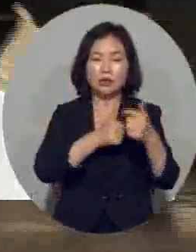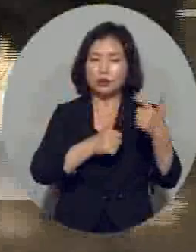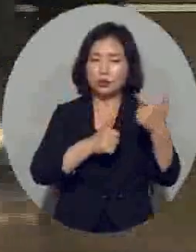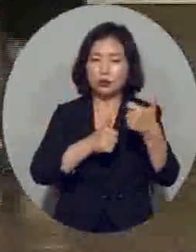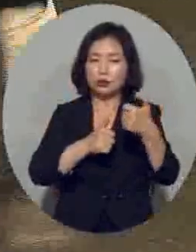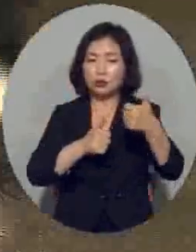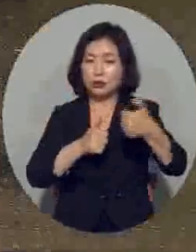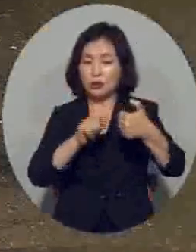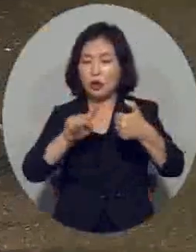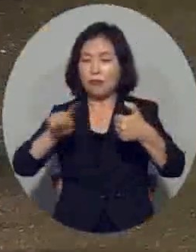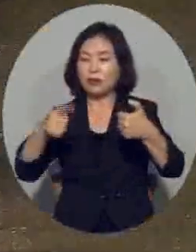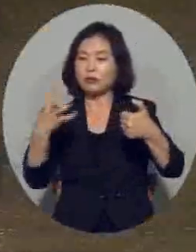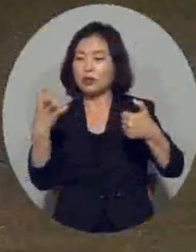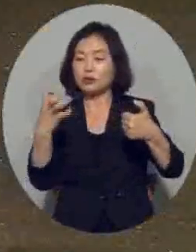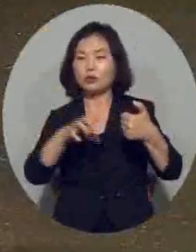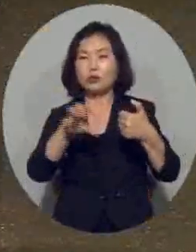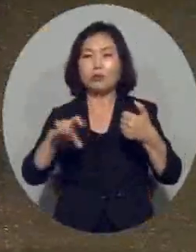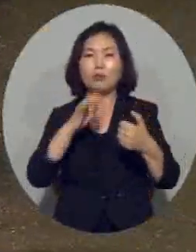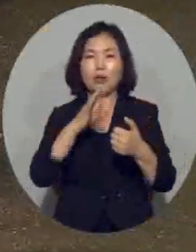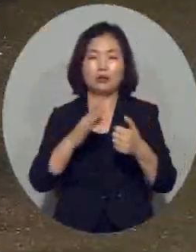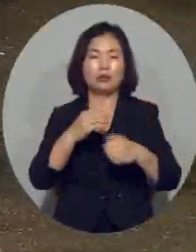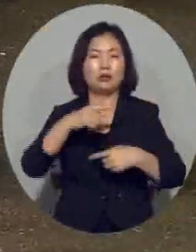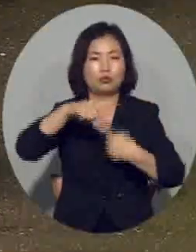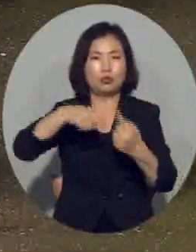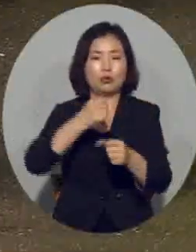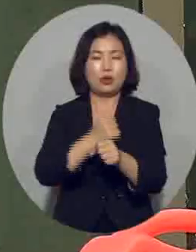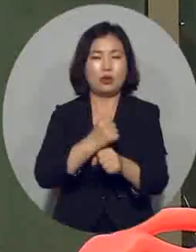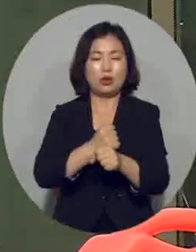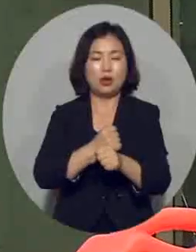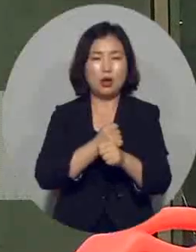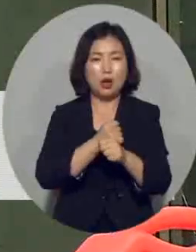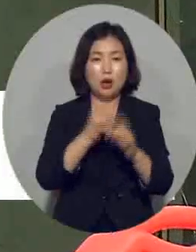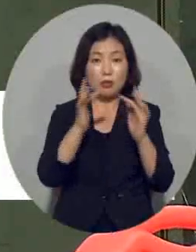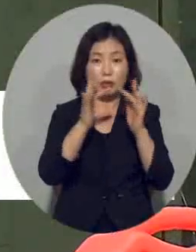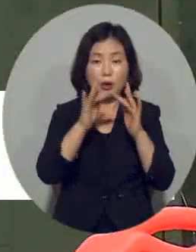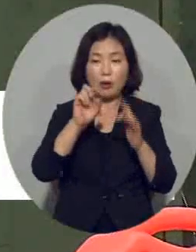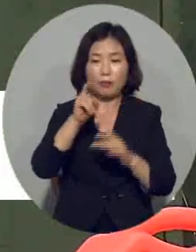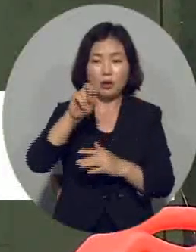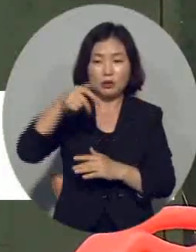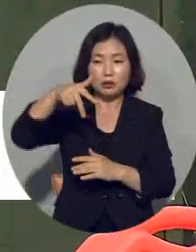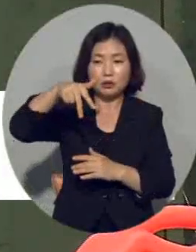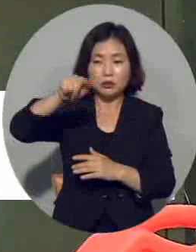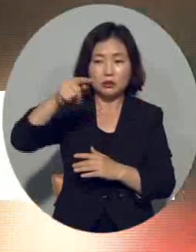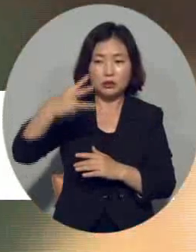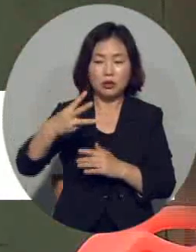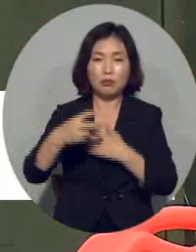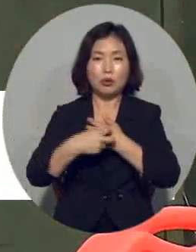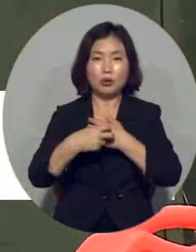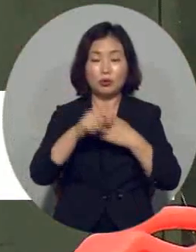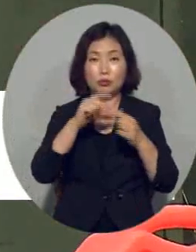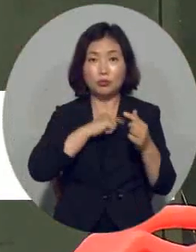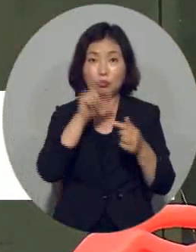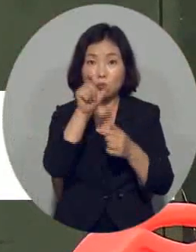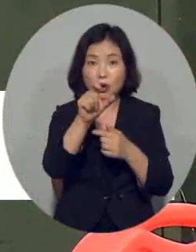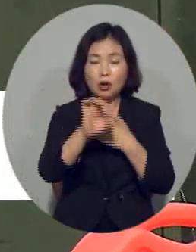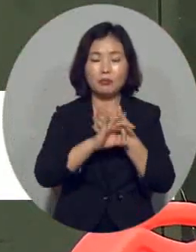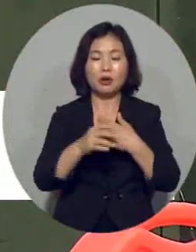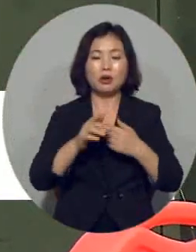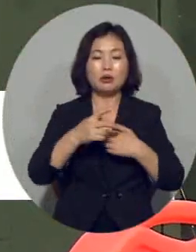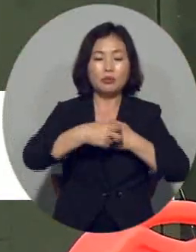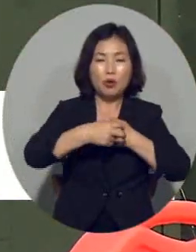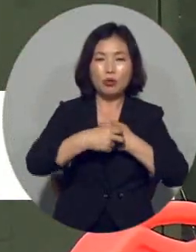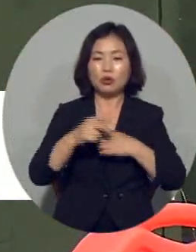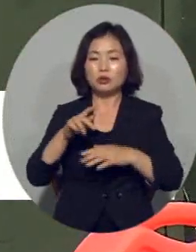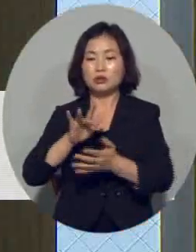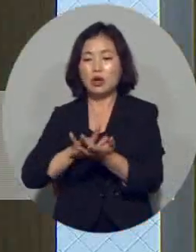142억 원 만 진료를 합니다 부여 포털에서 명절 병원을 검색하면 문을 여는 병 의원과 약국을 날짜별로